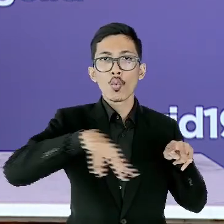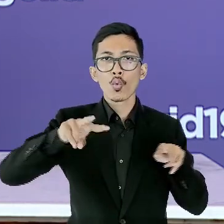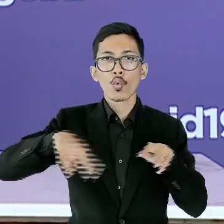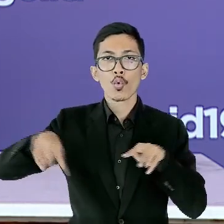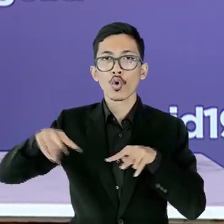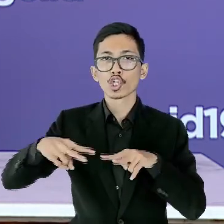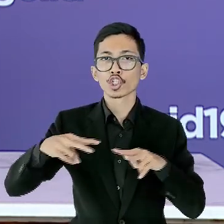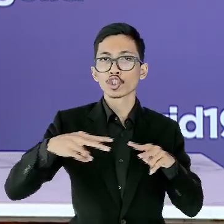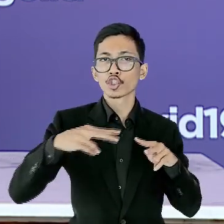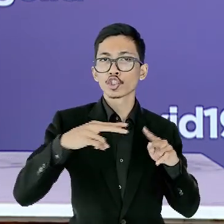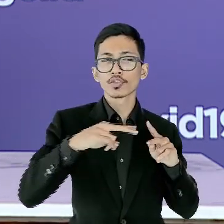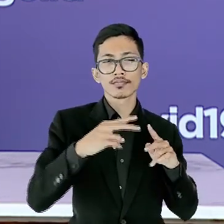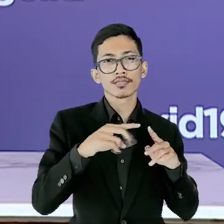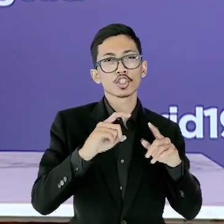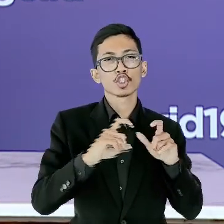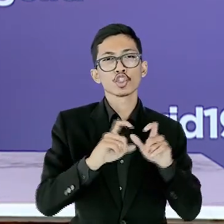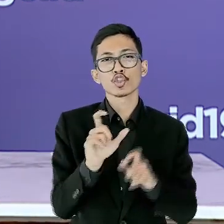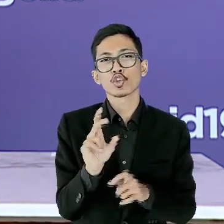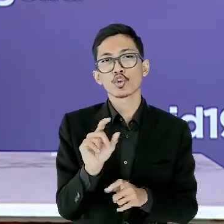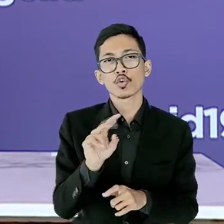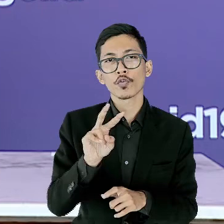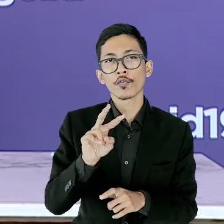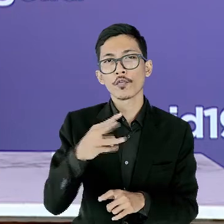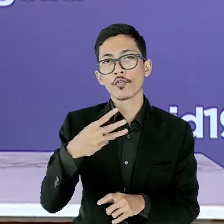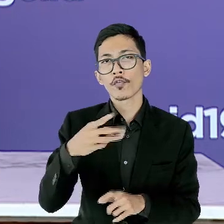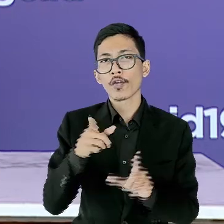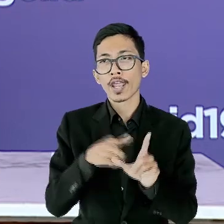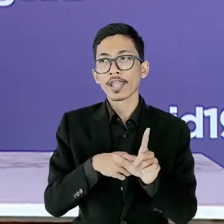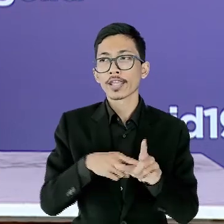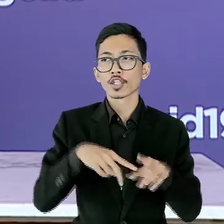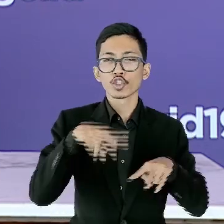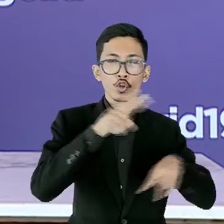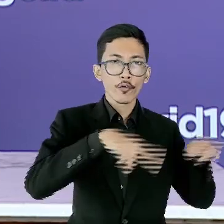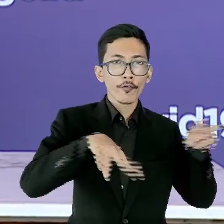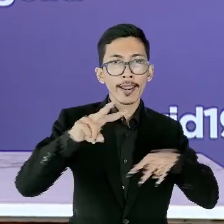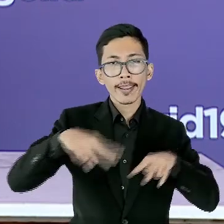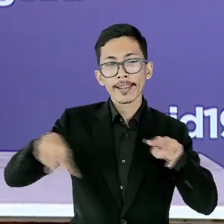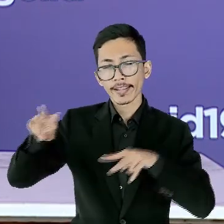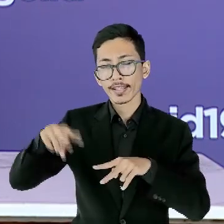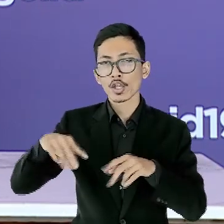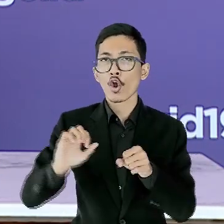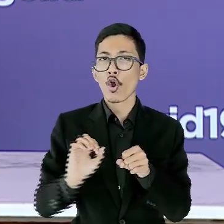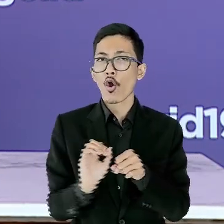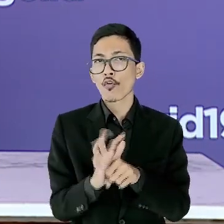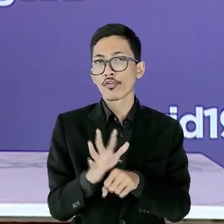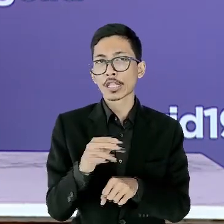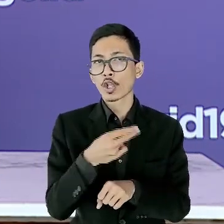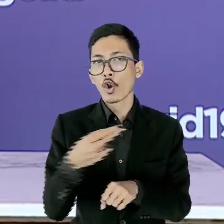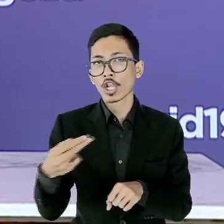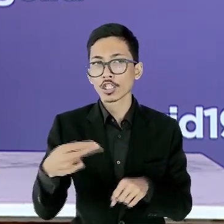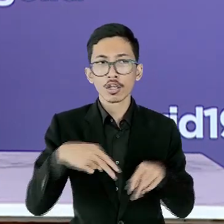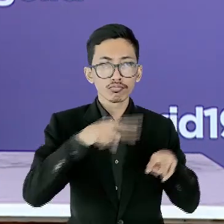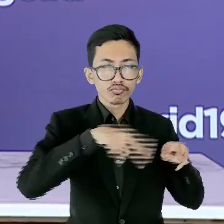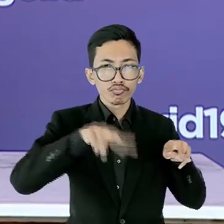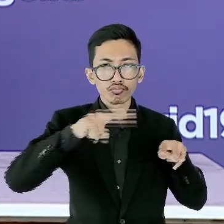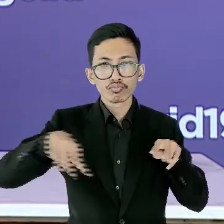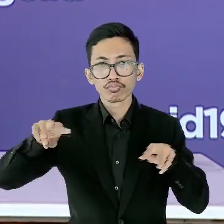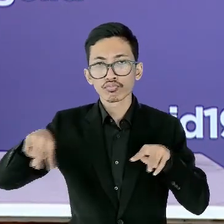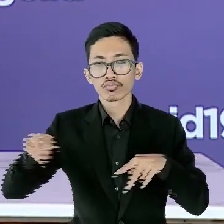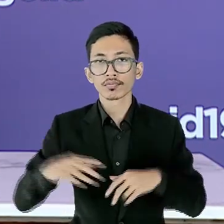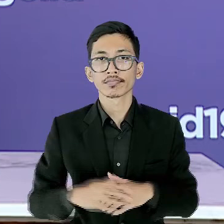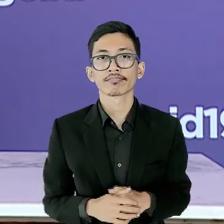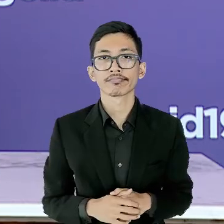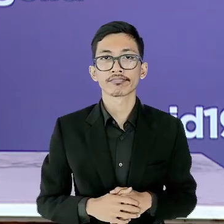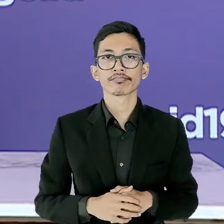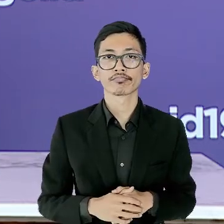surveillance berkelanjutan untuk memantau varian COVID-19 yang ada di Indonesia. Demikian konferensi pers pada hari